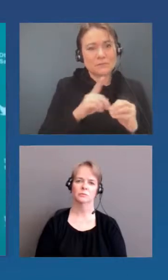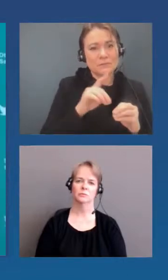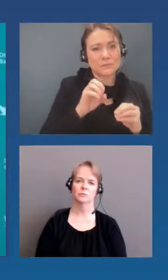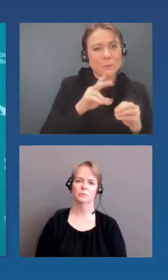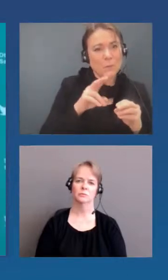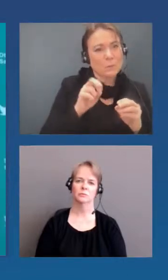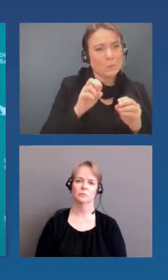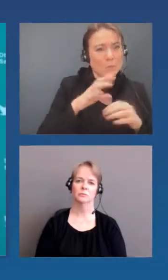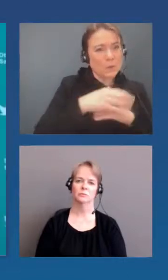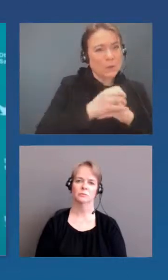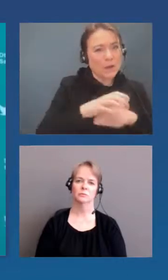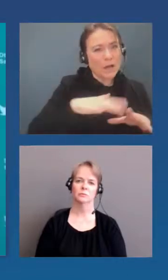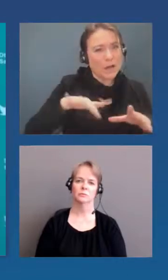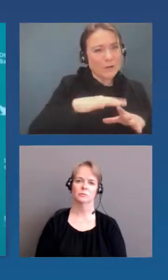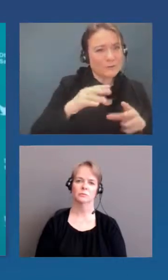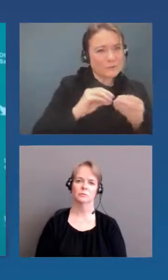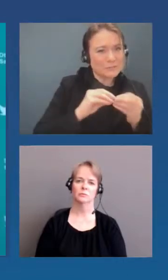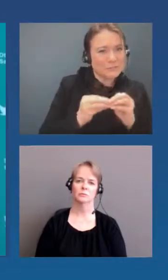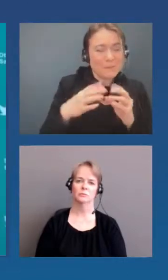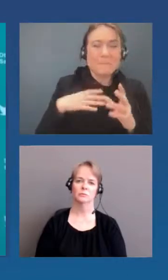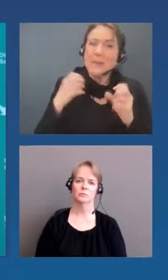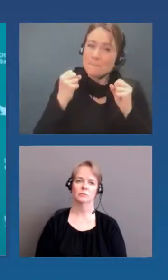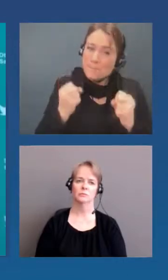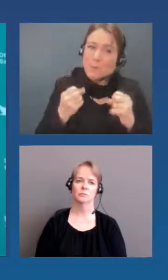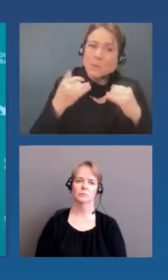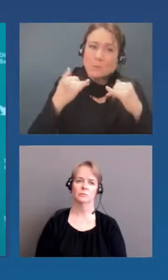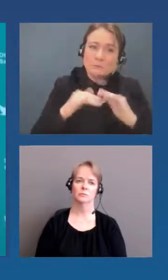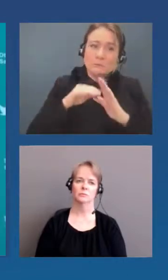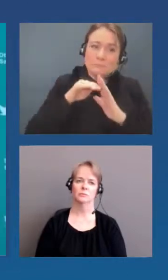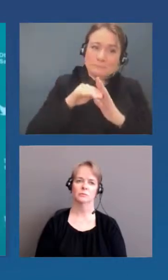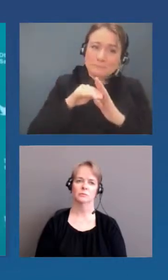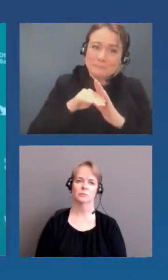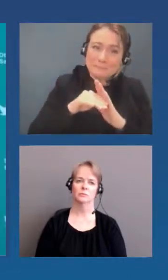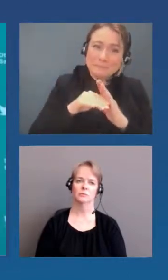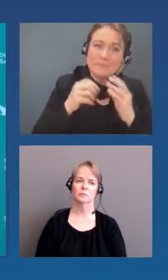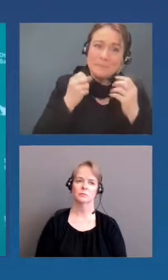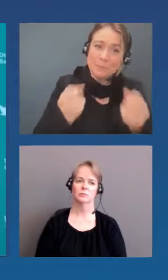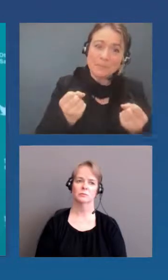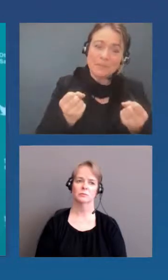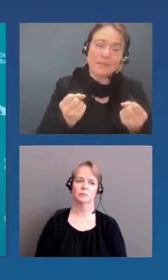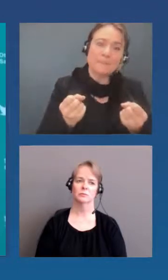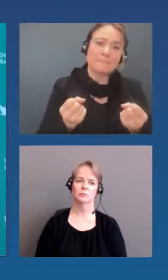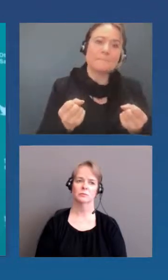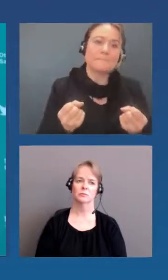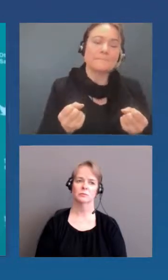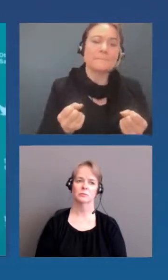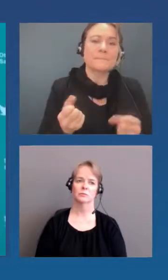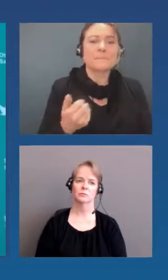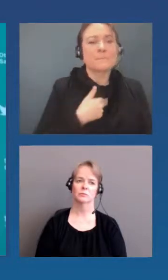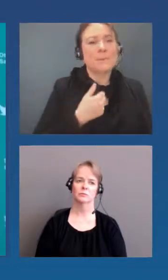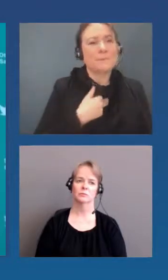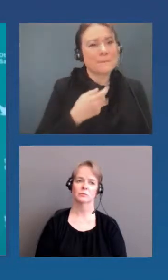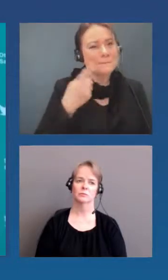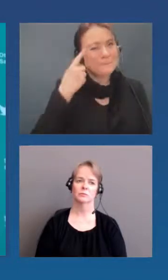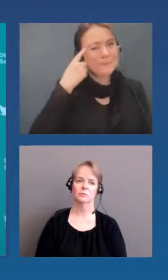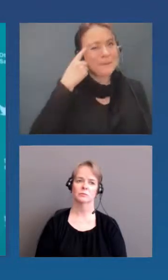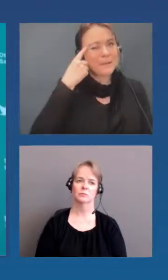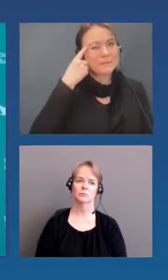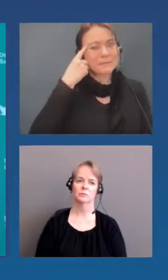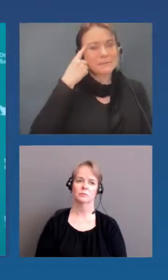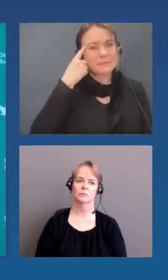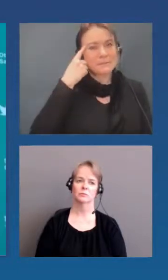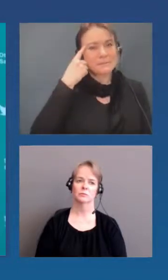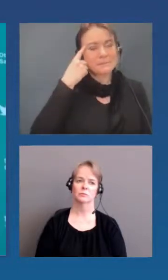c'est possible de réduire la quantité encore. Je pense que ça,